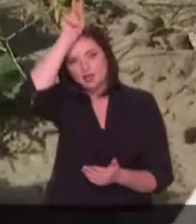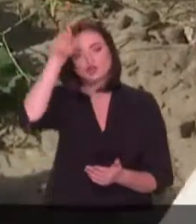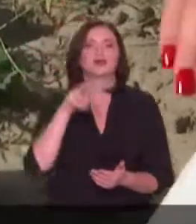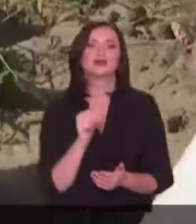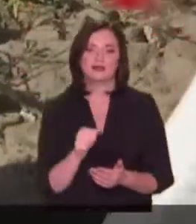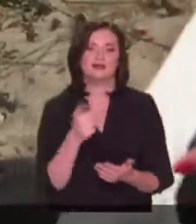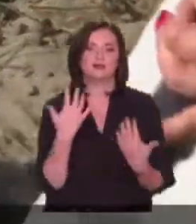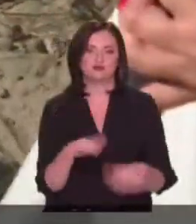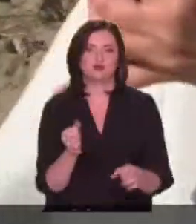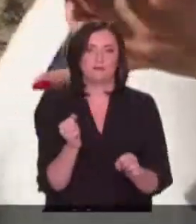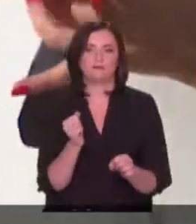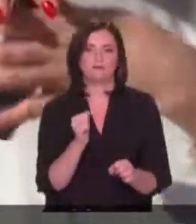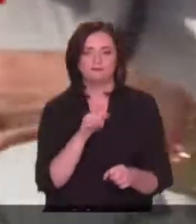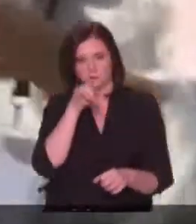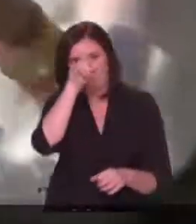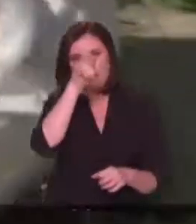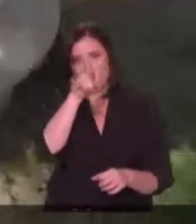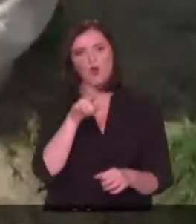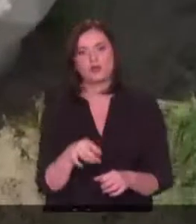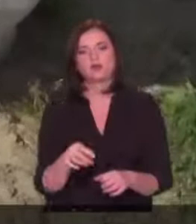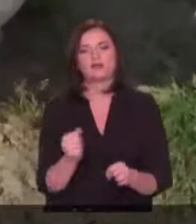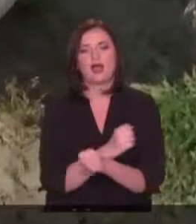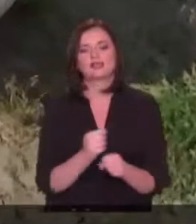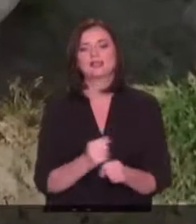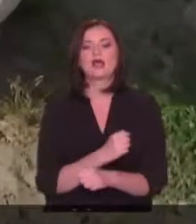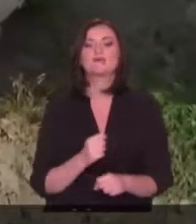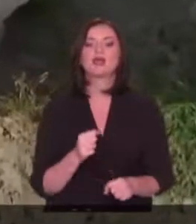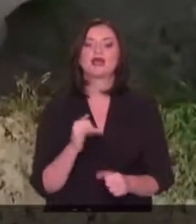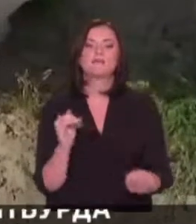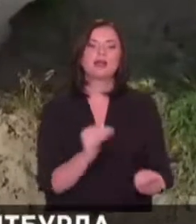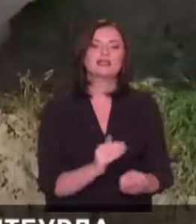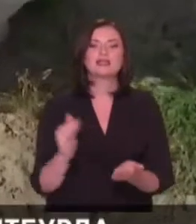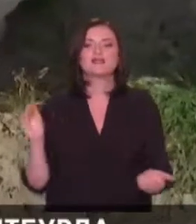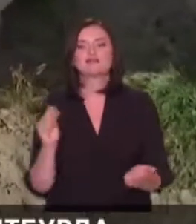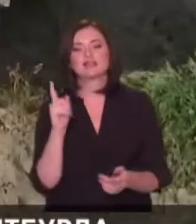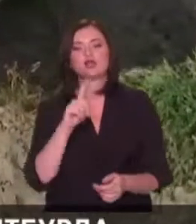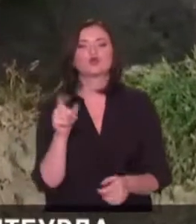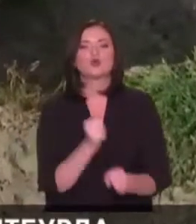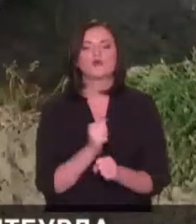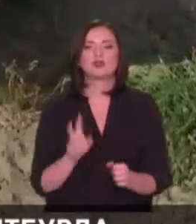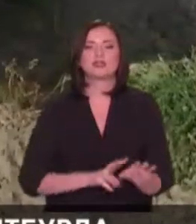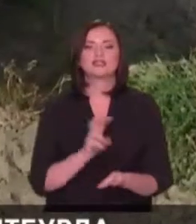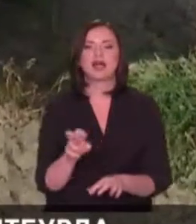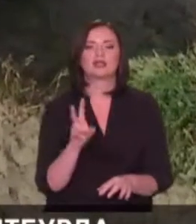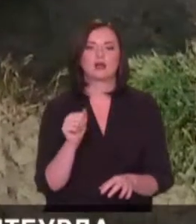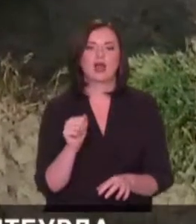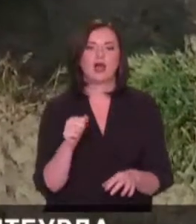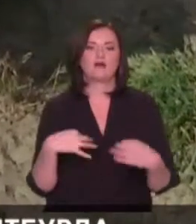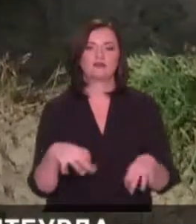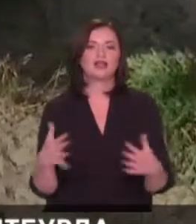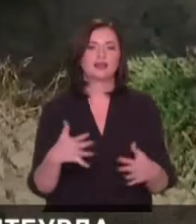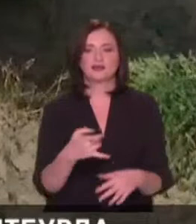бодається. Я вже бачила ці бодання. Але і малесенькі, і великі, знаєте, що роблять? Вони заскакують на автівки, які